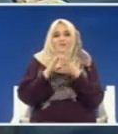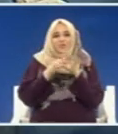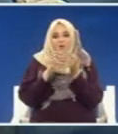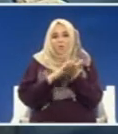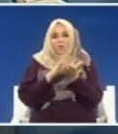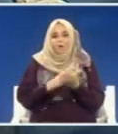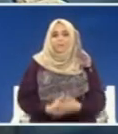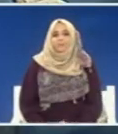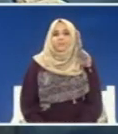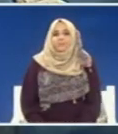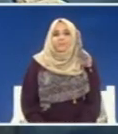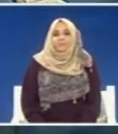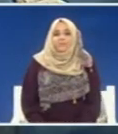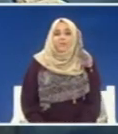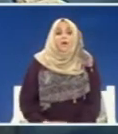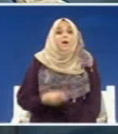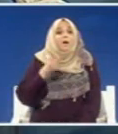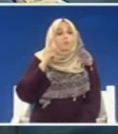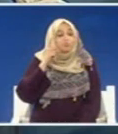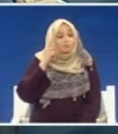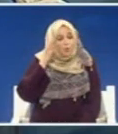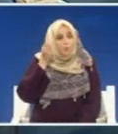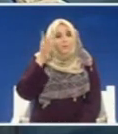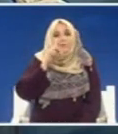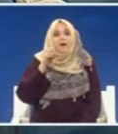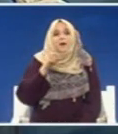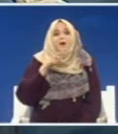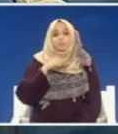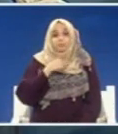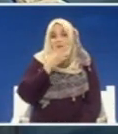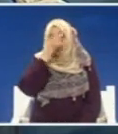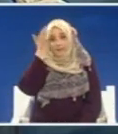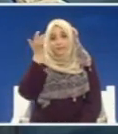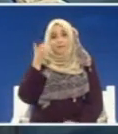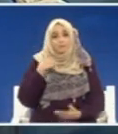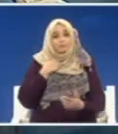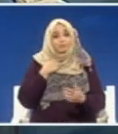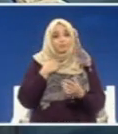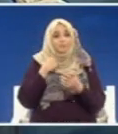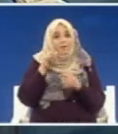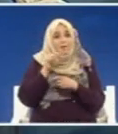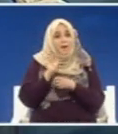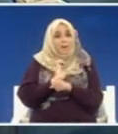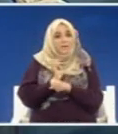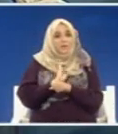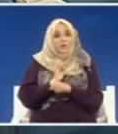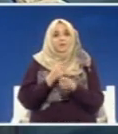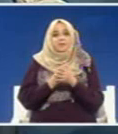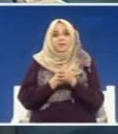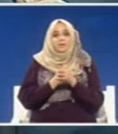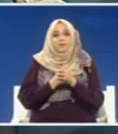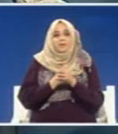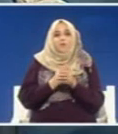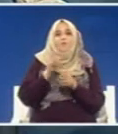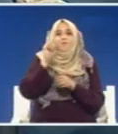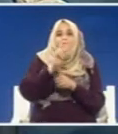الجزائر. نذكر فقط أننا سنتواصل معكم أيضا خلال الشبكة الصيفية من خلال يومي